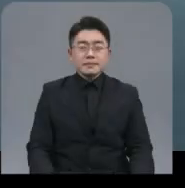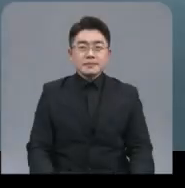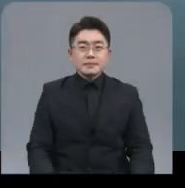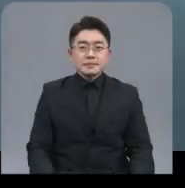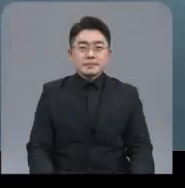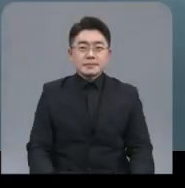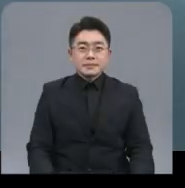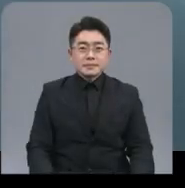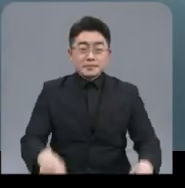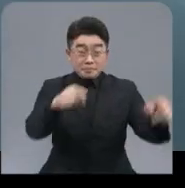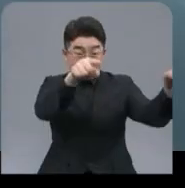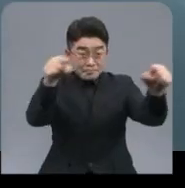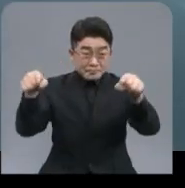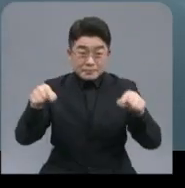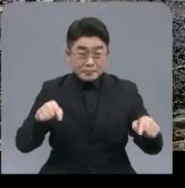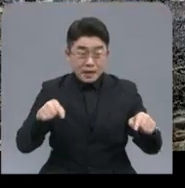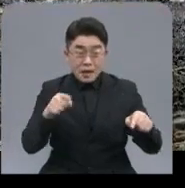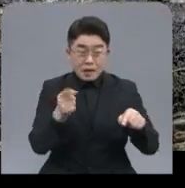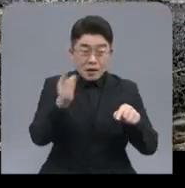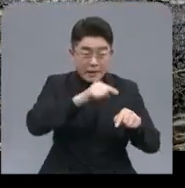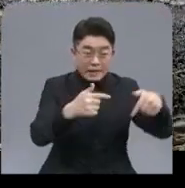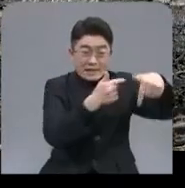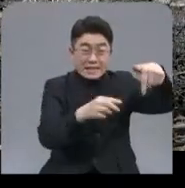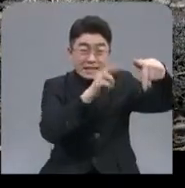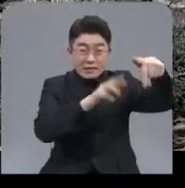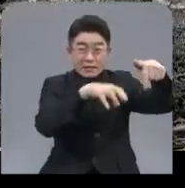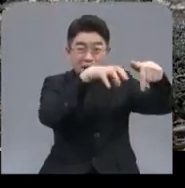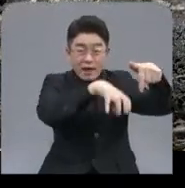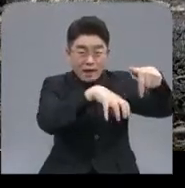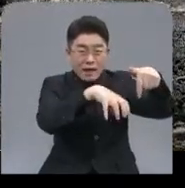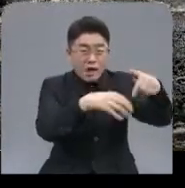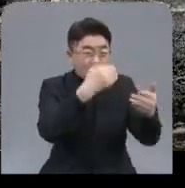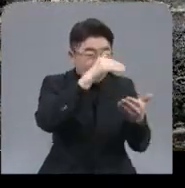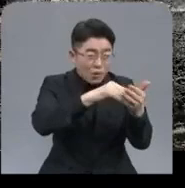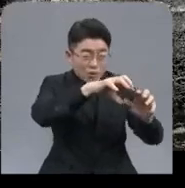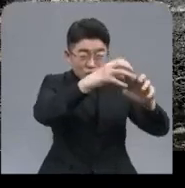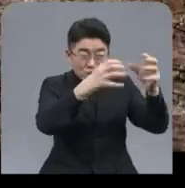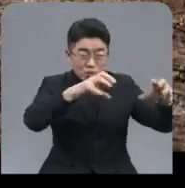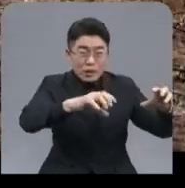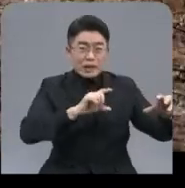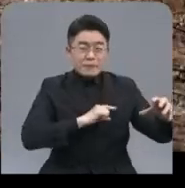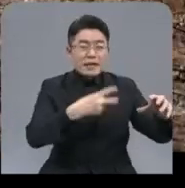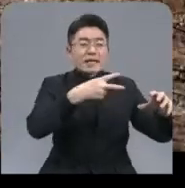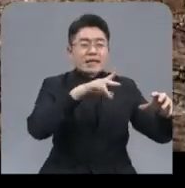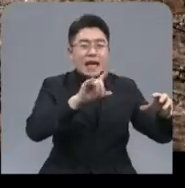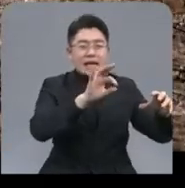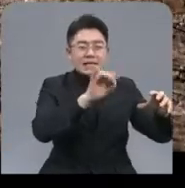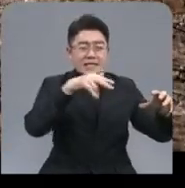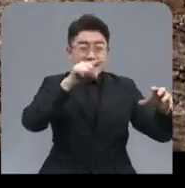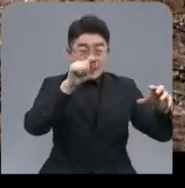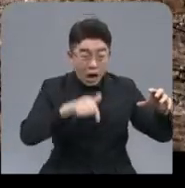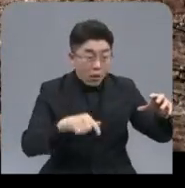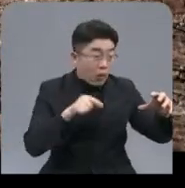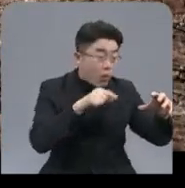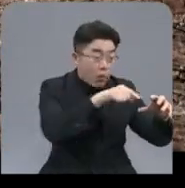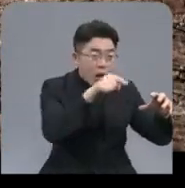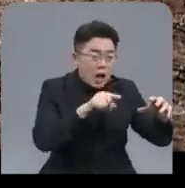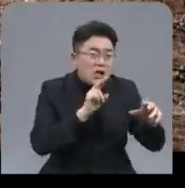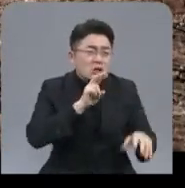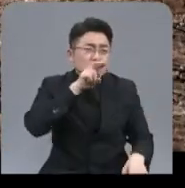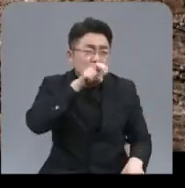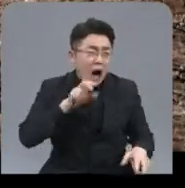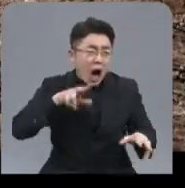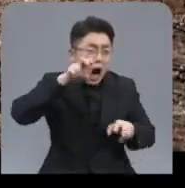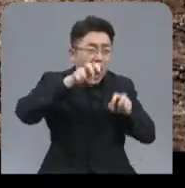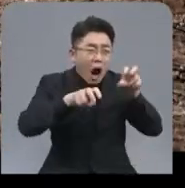đài phát thanh và truyền hình Hàn Quốc KBS sẽ ra mắt phim tài liệu hiddenus Tạm dịch là trái đất ẩn gồm 5 tập